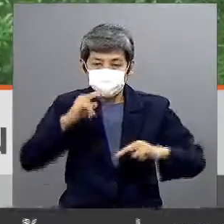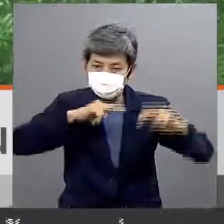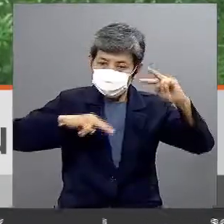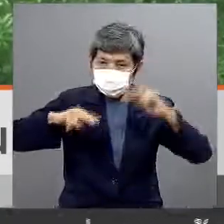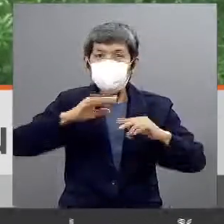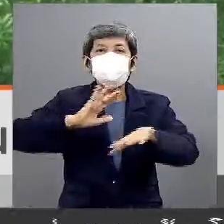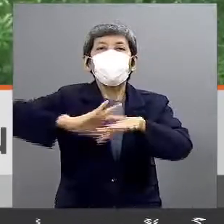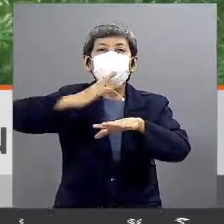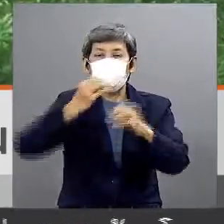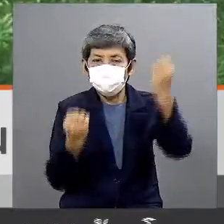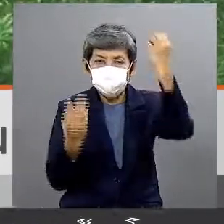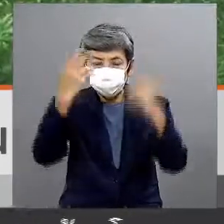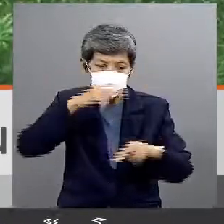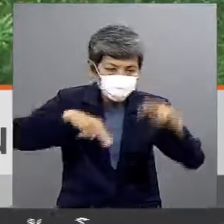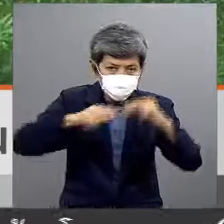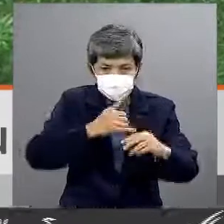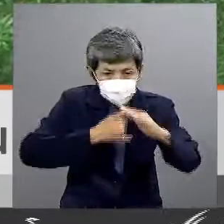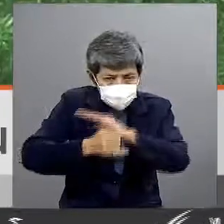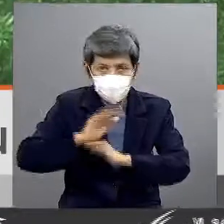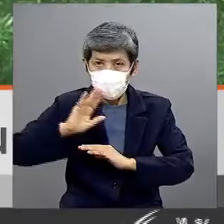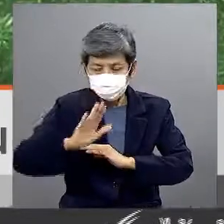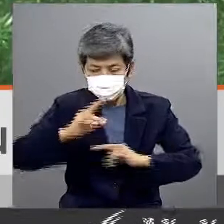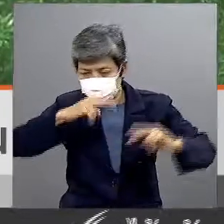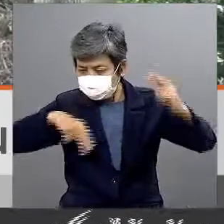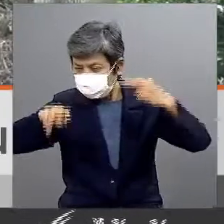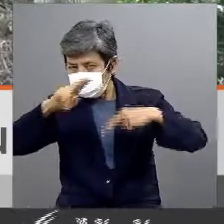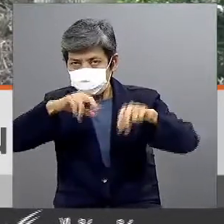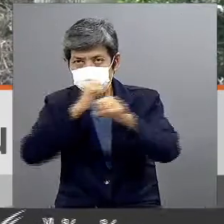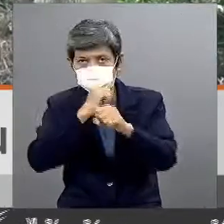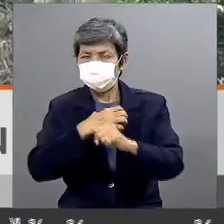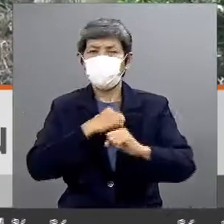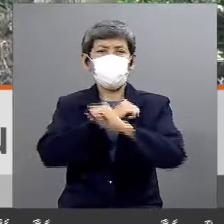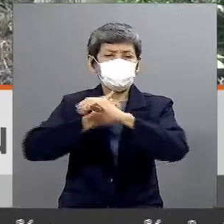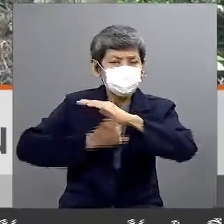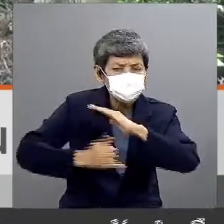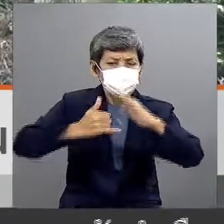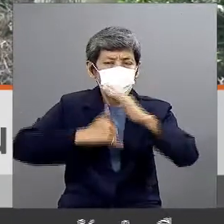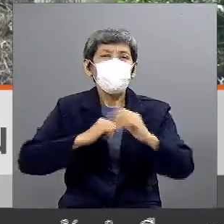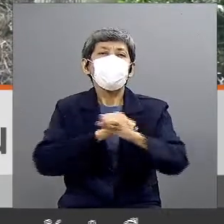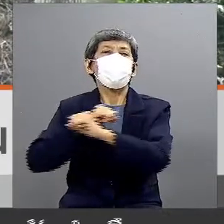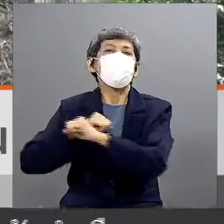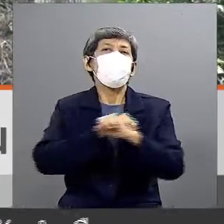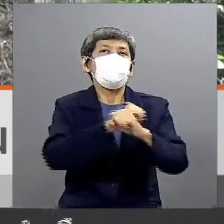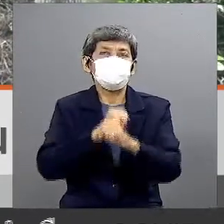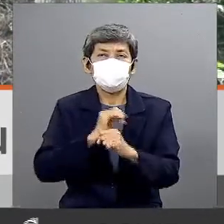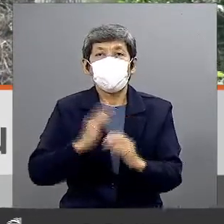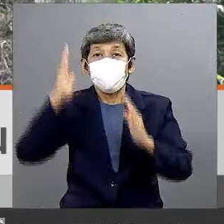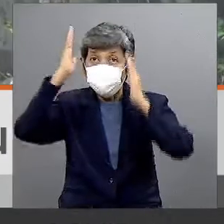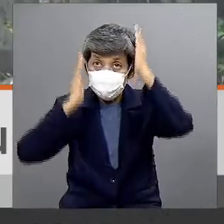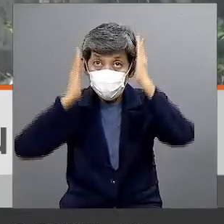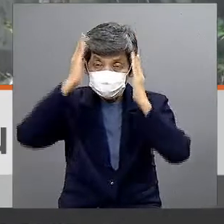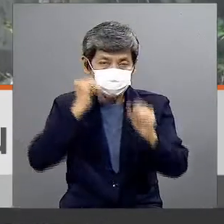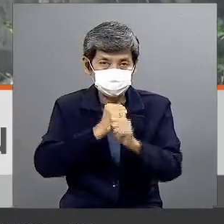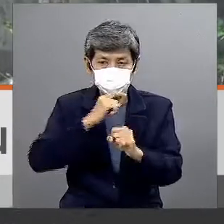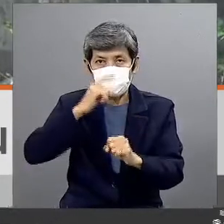เพื่อสกัดกลุ่มแรงงานข้ามชาติและคนไทยป้องกันการลักลอบเข้าประเทศหลังทางการมาเลเซียเตรียมผลักดันแรงงาน